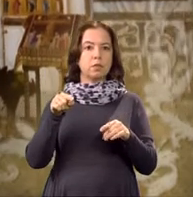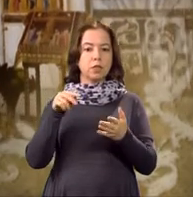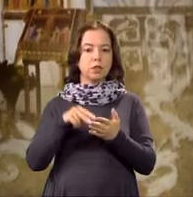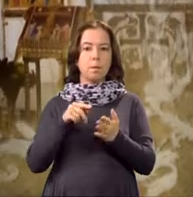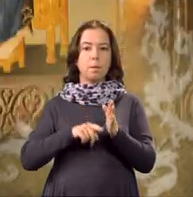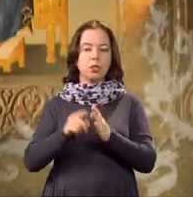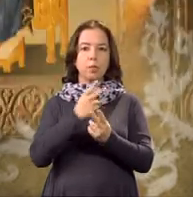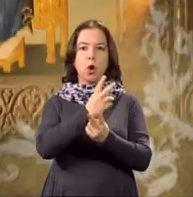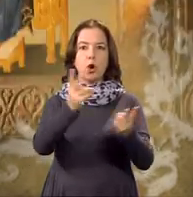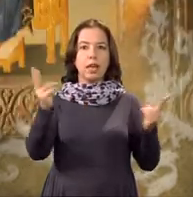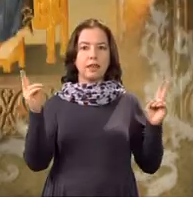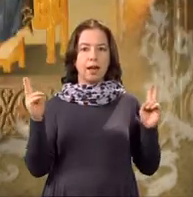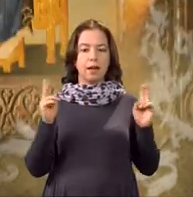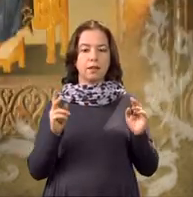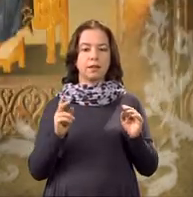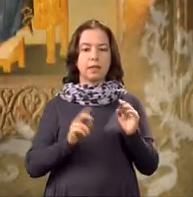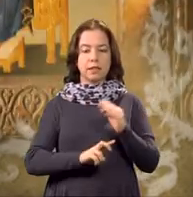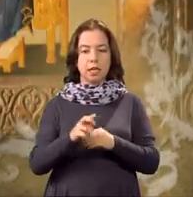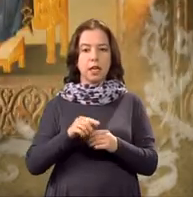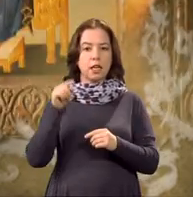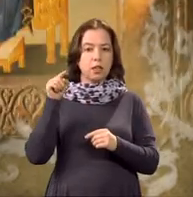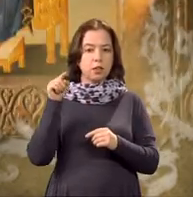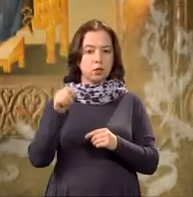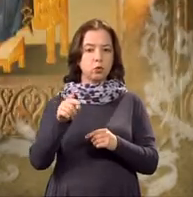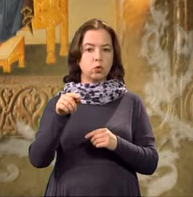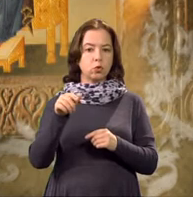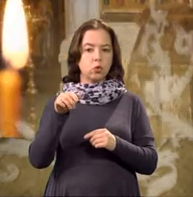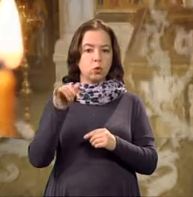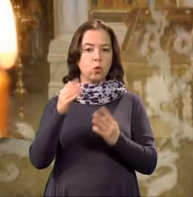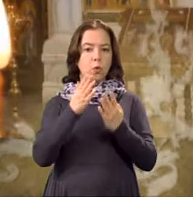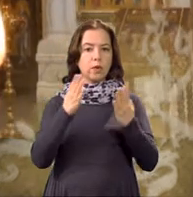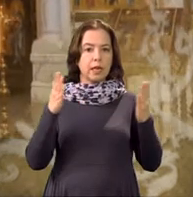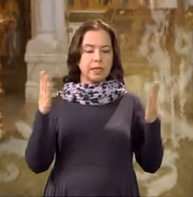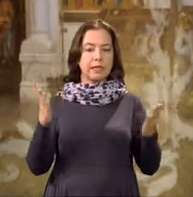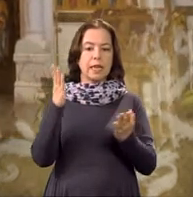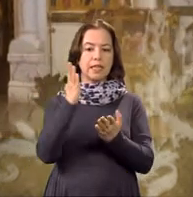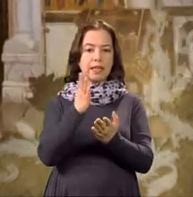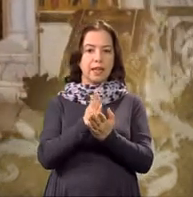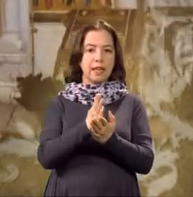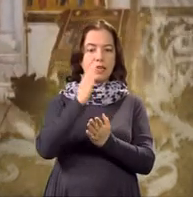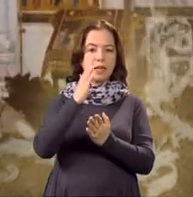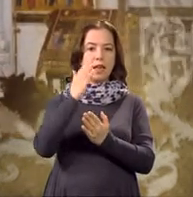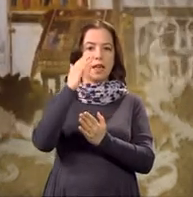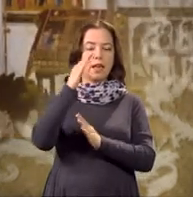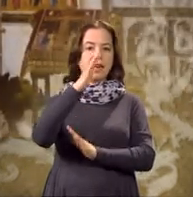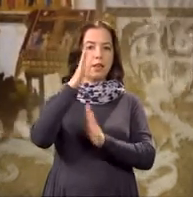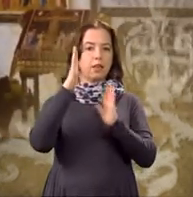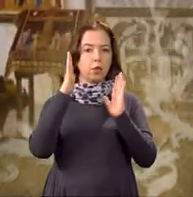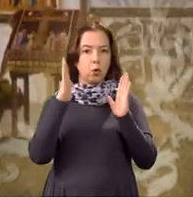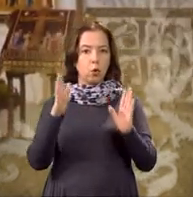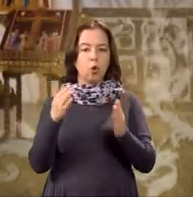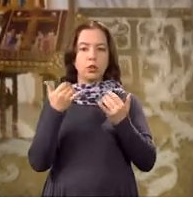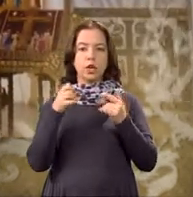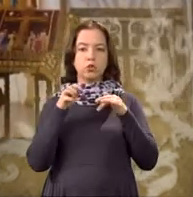церкви. Саме в ряду образів вівтарної перегородки розміщується чудодійна звіринецька